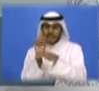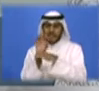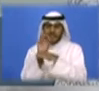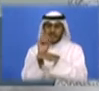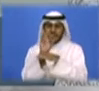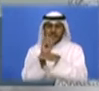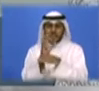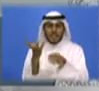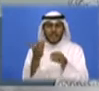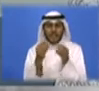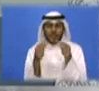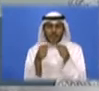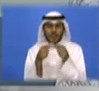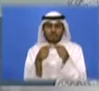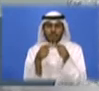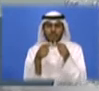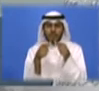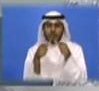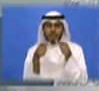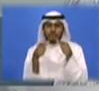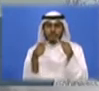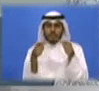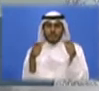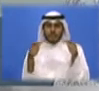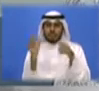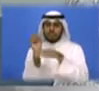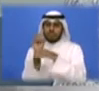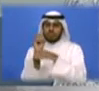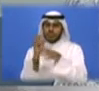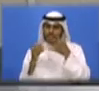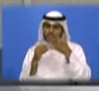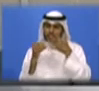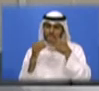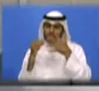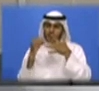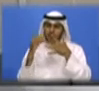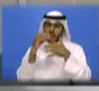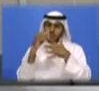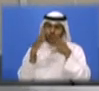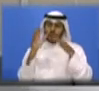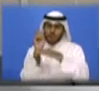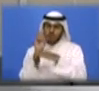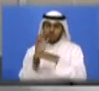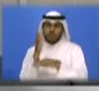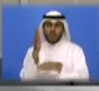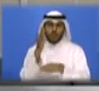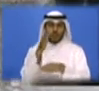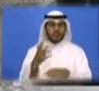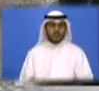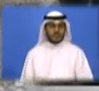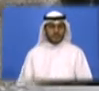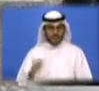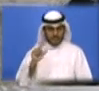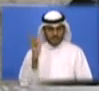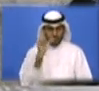أعداد صغيرة وعلى مستوى أيام قليلة، شوي شوي قاعدين نتوسع. في هذا الشهر التوعوي